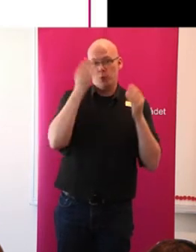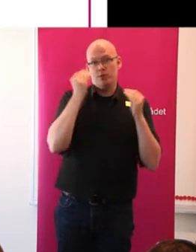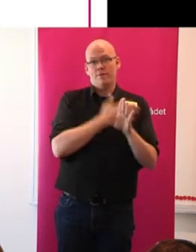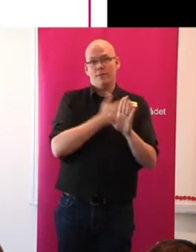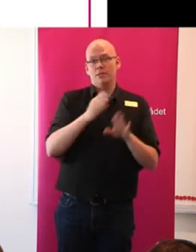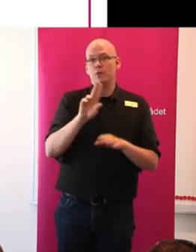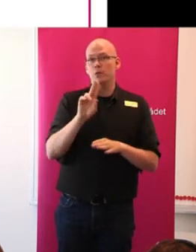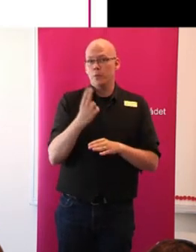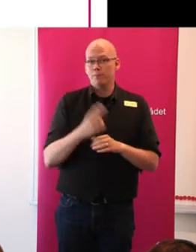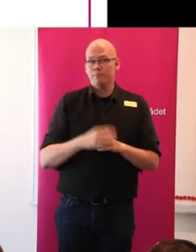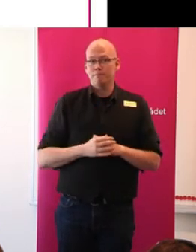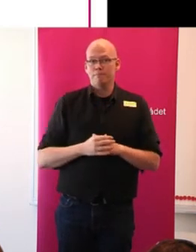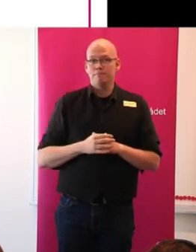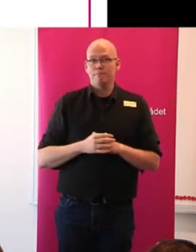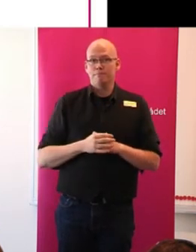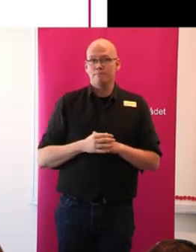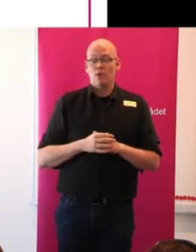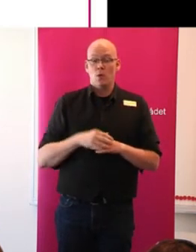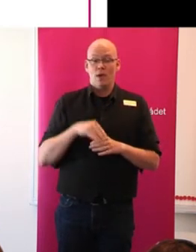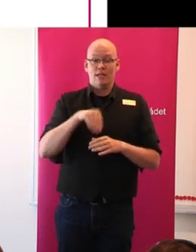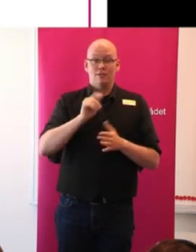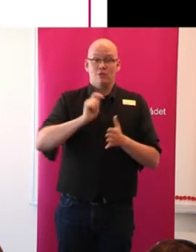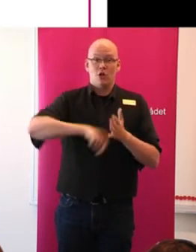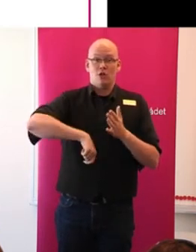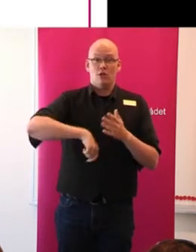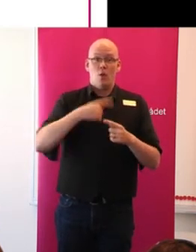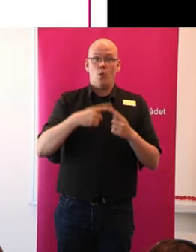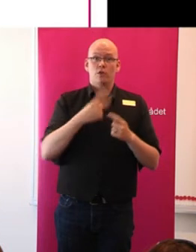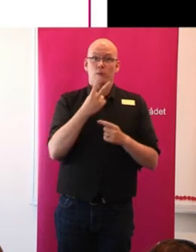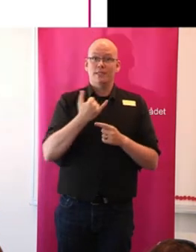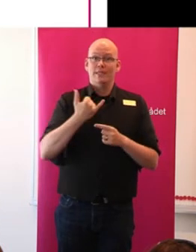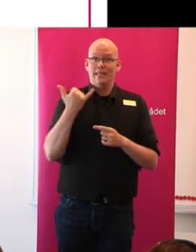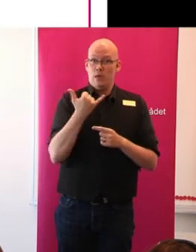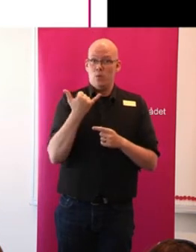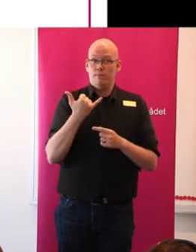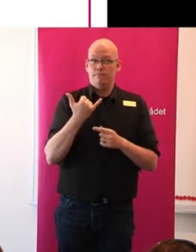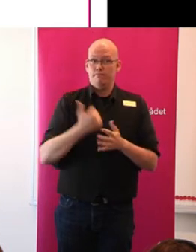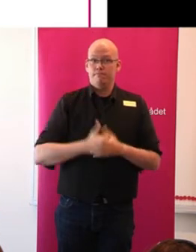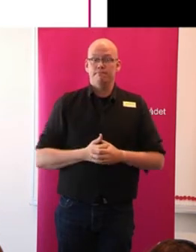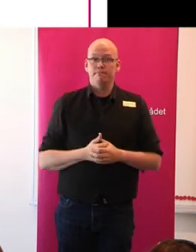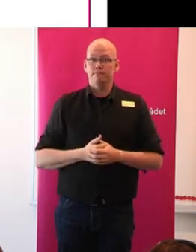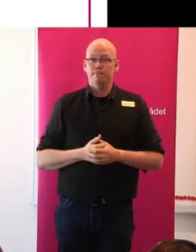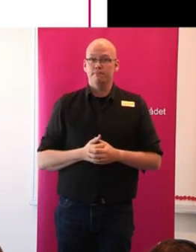och då har insatsen startat 2010.